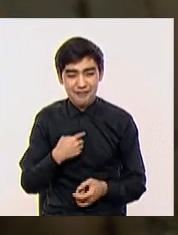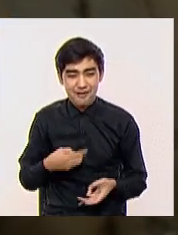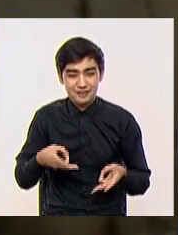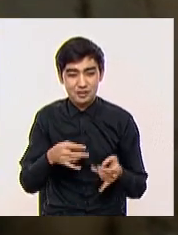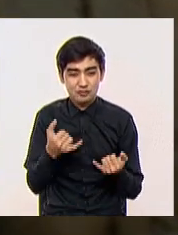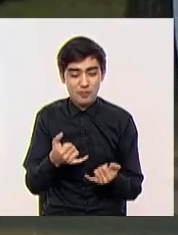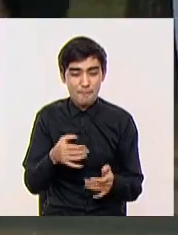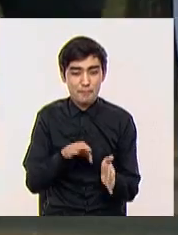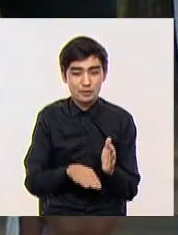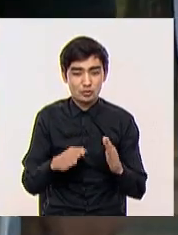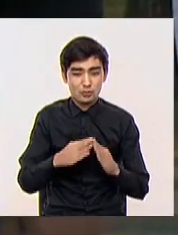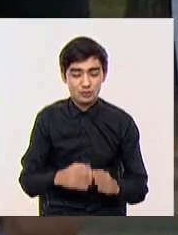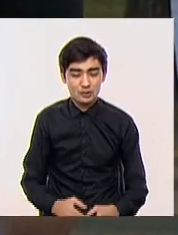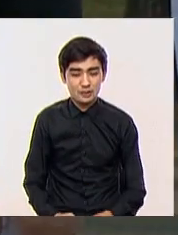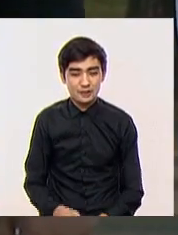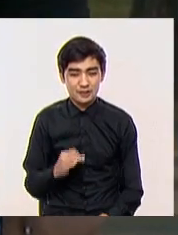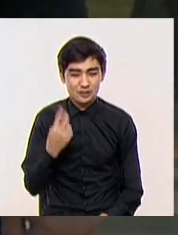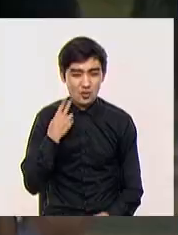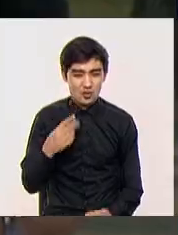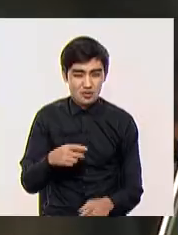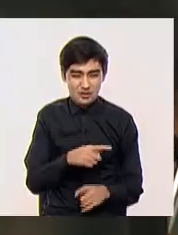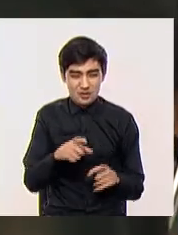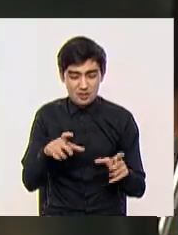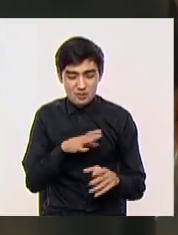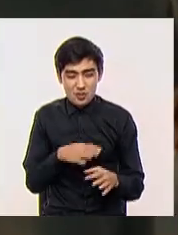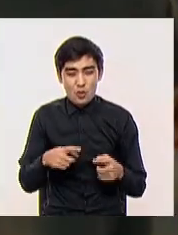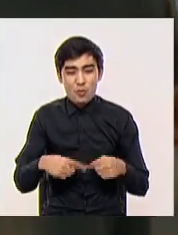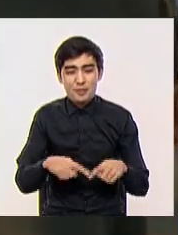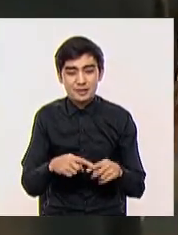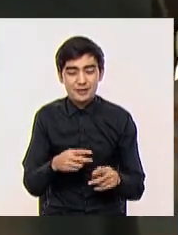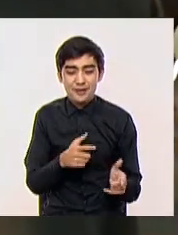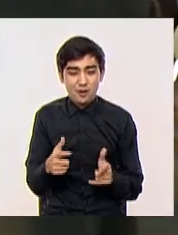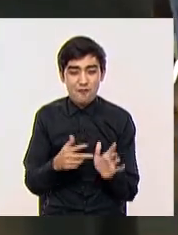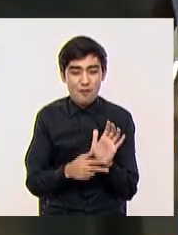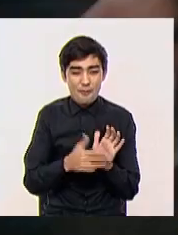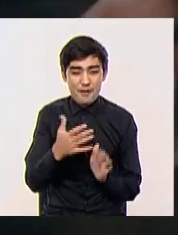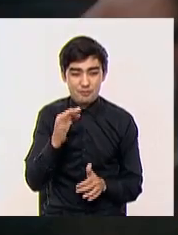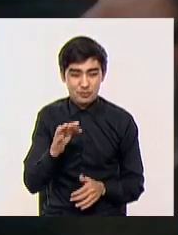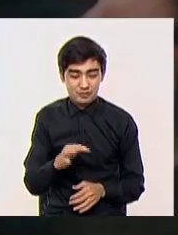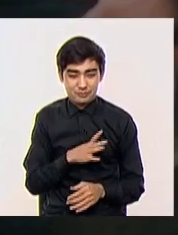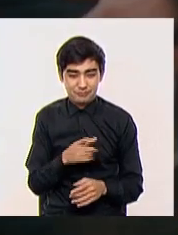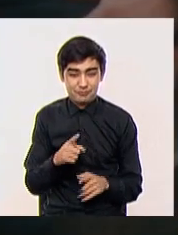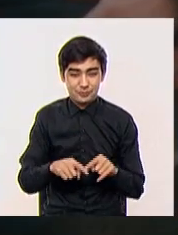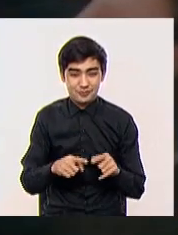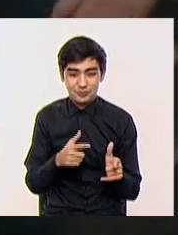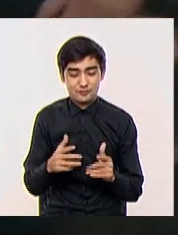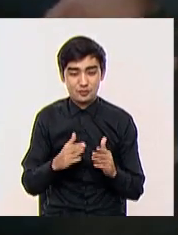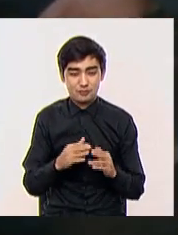осталась сегодня без жилья. Дольщики рассказывают, что объект был готов почти на 85%. После